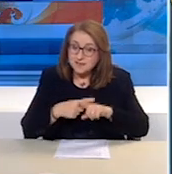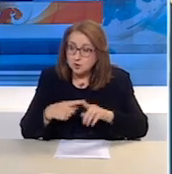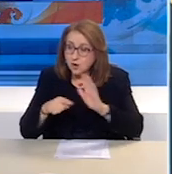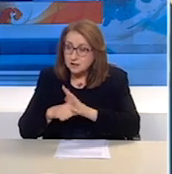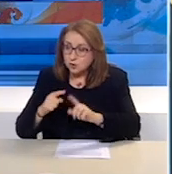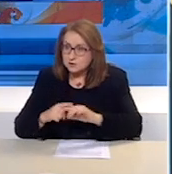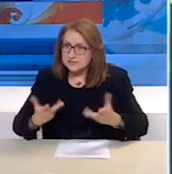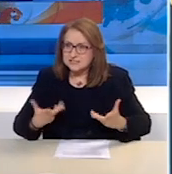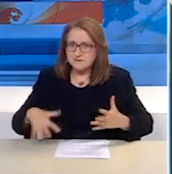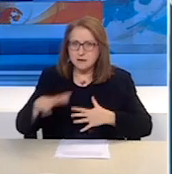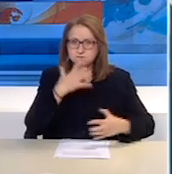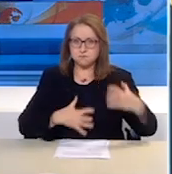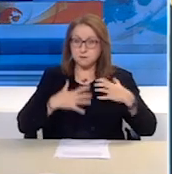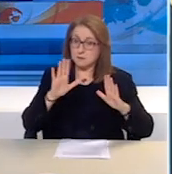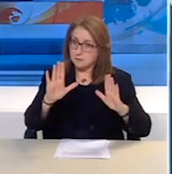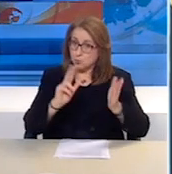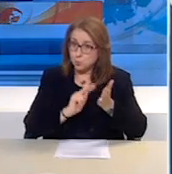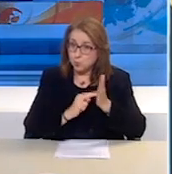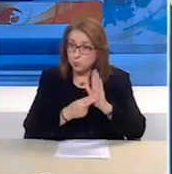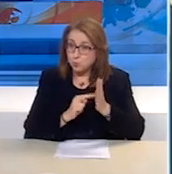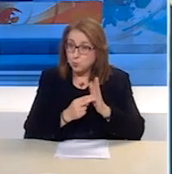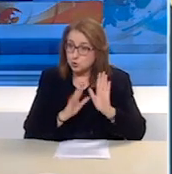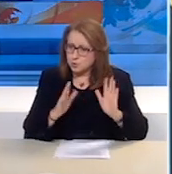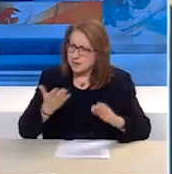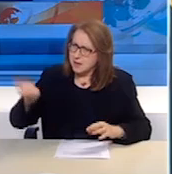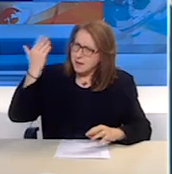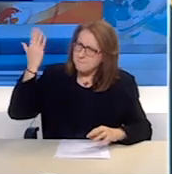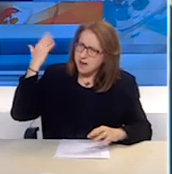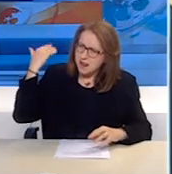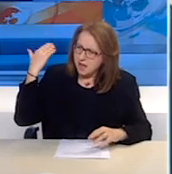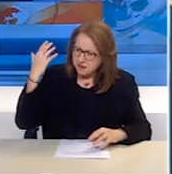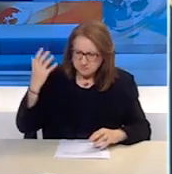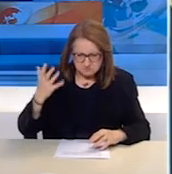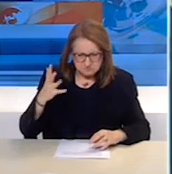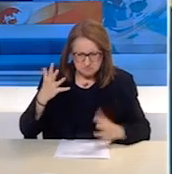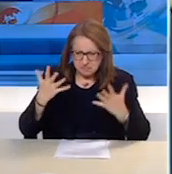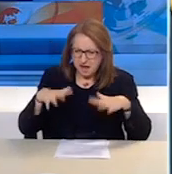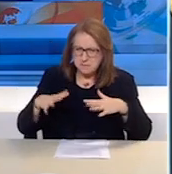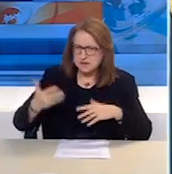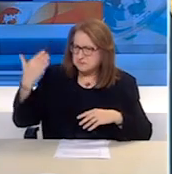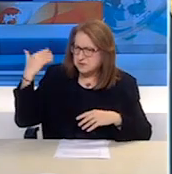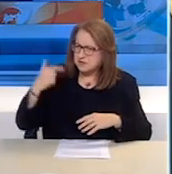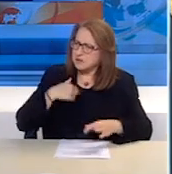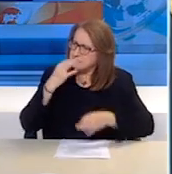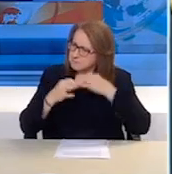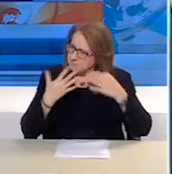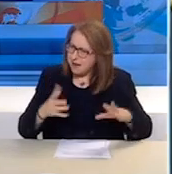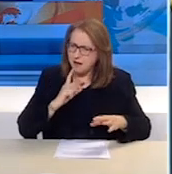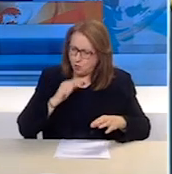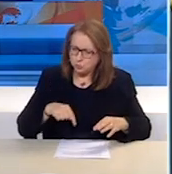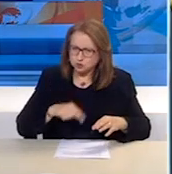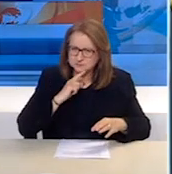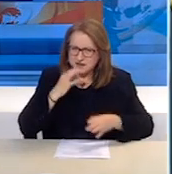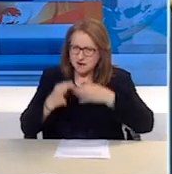και τότε όταν το συζητήσαμε αυτές τις μελέτες εδώ σε κάποιο δελτίο τύπου πριν καμιά δεκαριά μέρες ήταν θαρό,